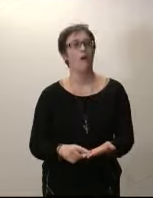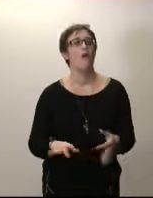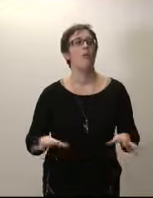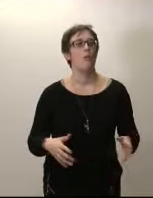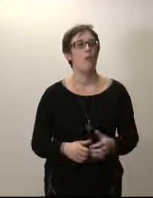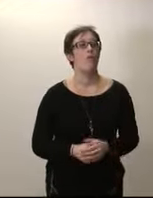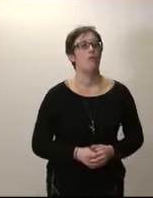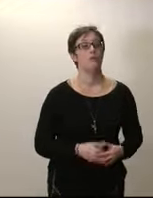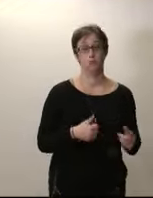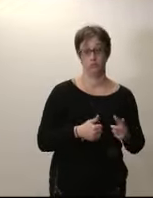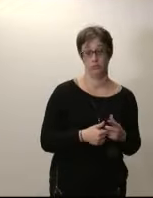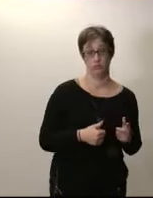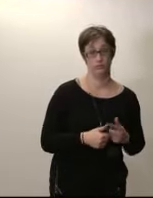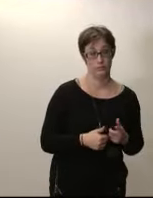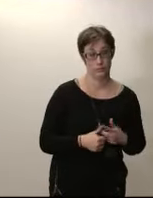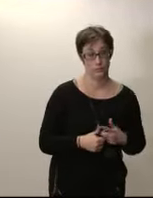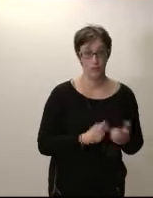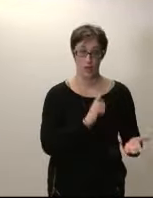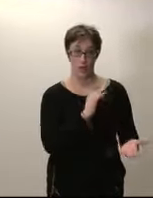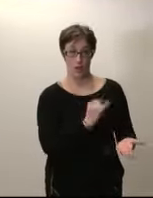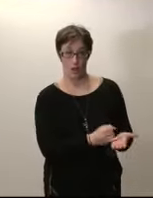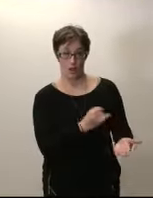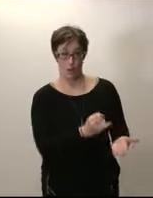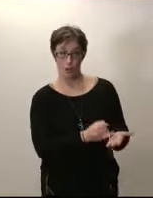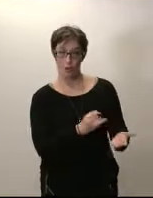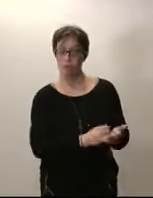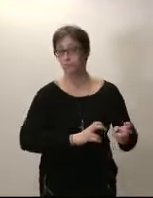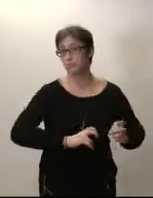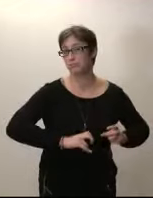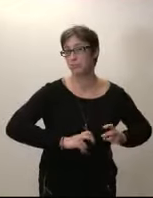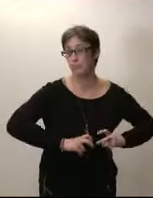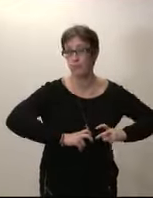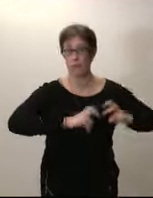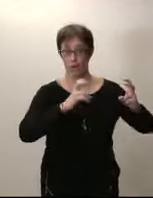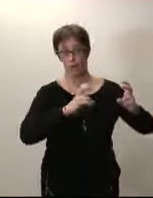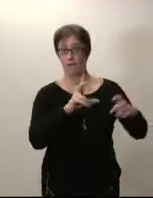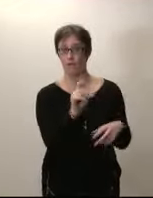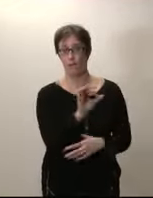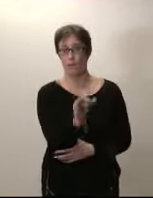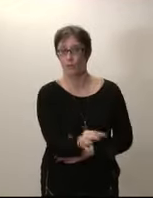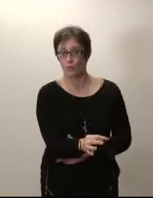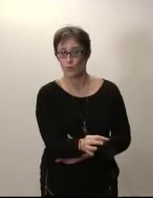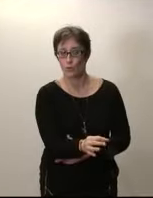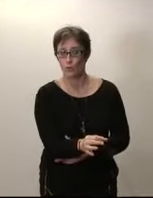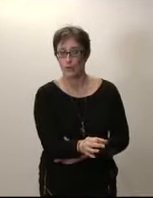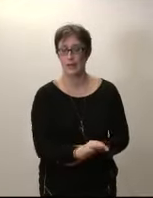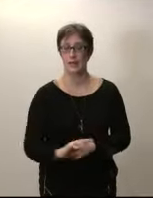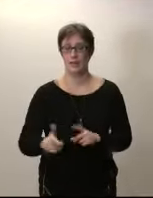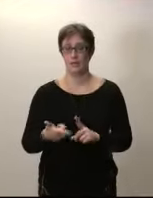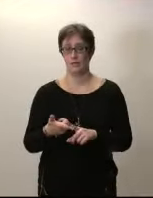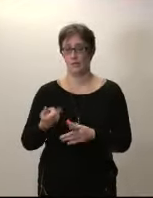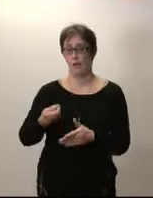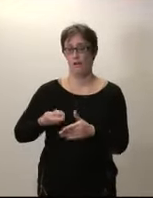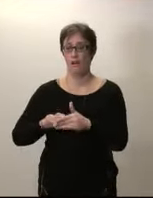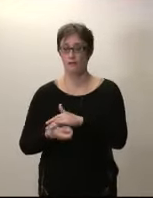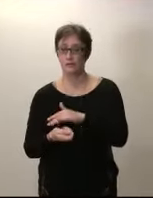un, en augmentant les impôts fortement de 20%, et deux, en diminuant les investissements qui ne